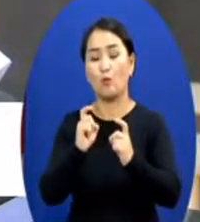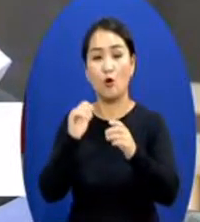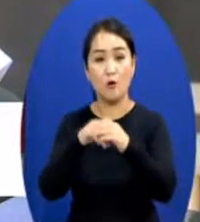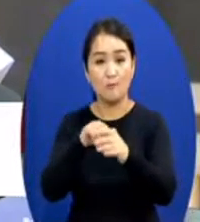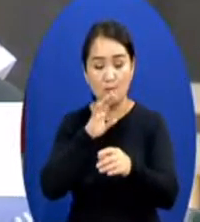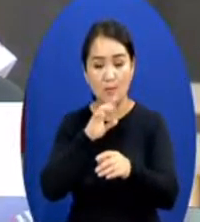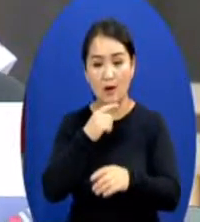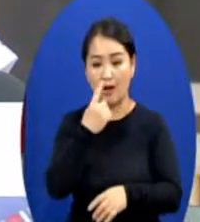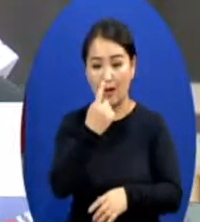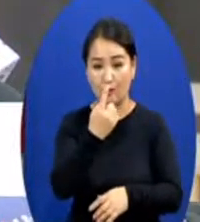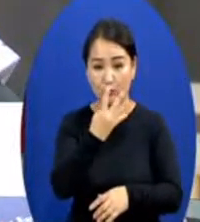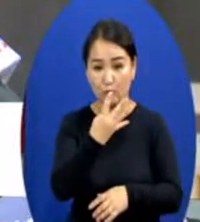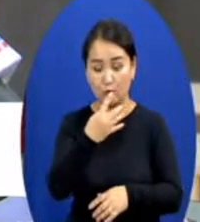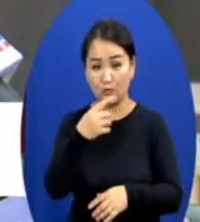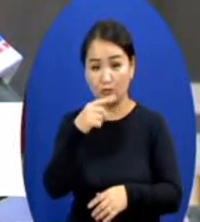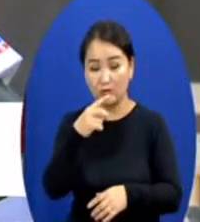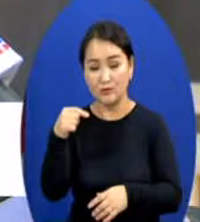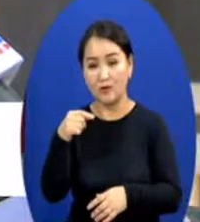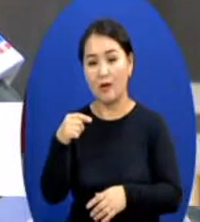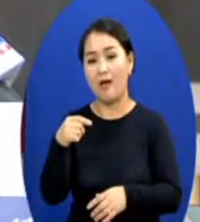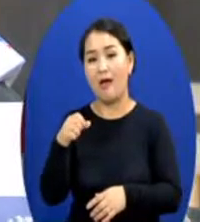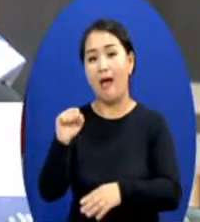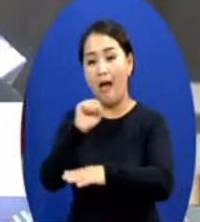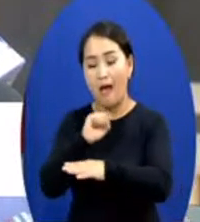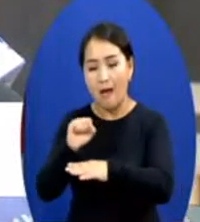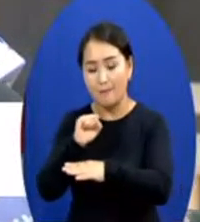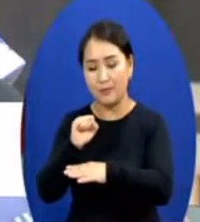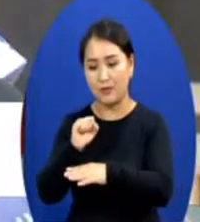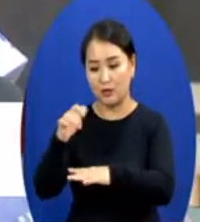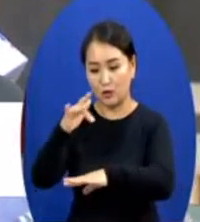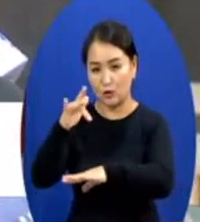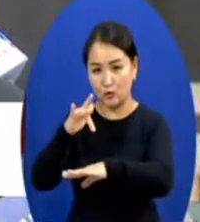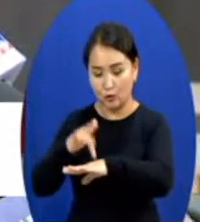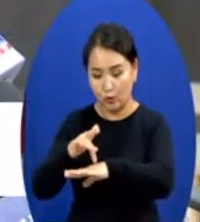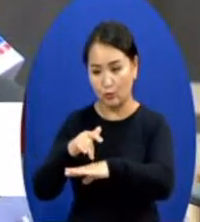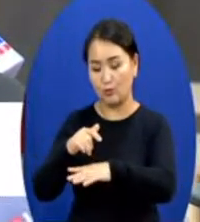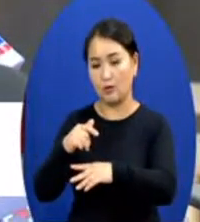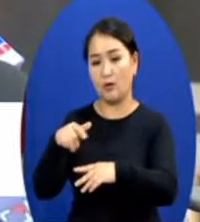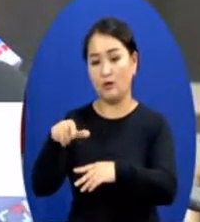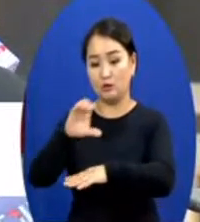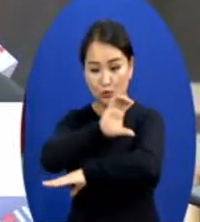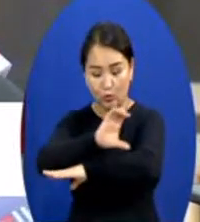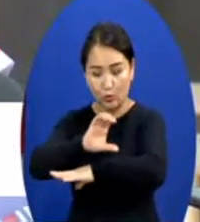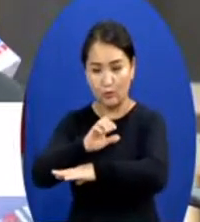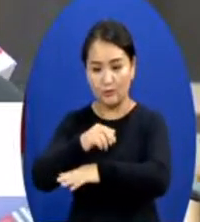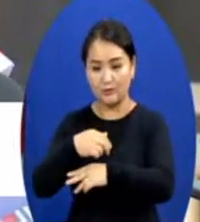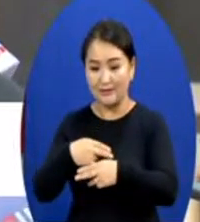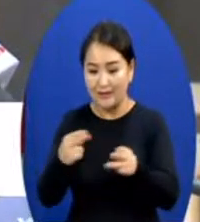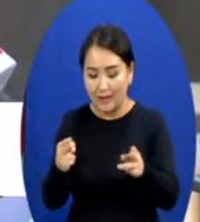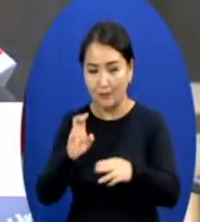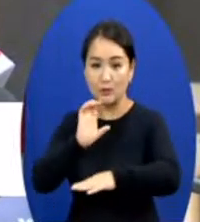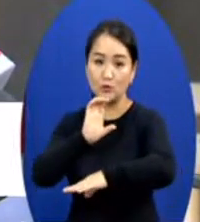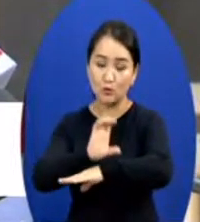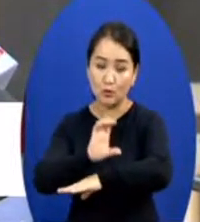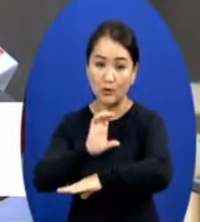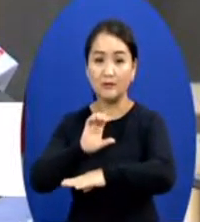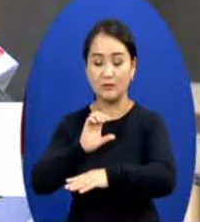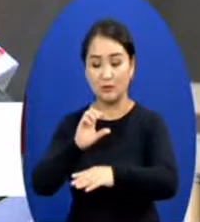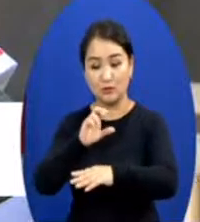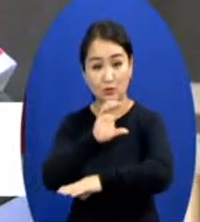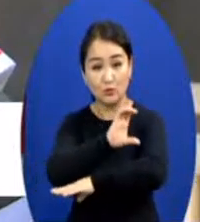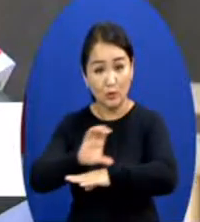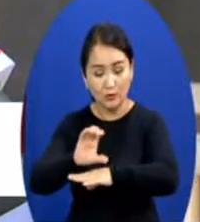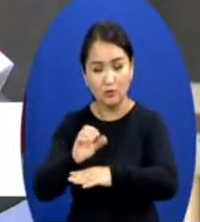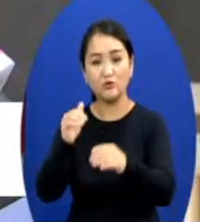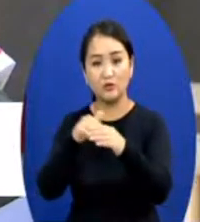байгаа. 14-өөс аймгийн төвүүдийн одоо их сургуулиуд хэвийн горим шилжих байх гэж бодож байна. Танхимын сургалт руу. За